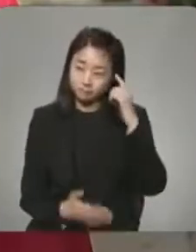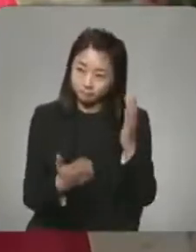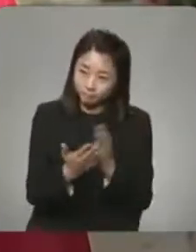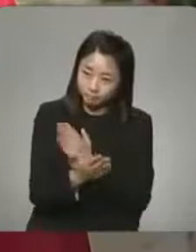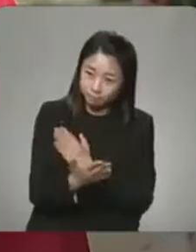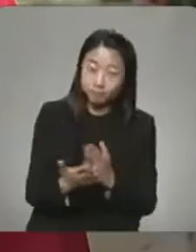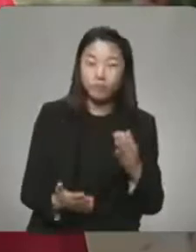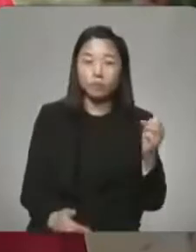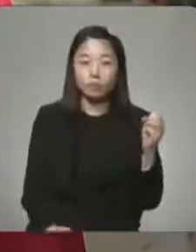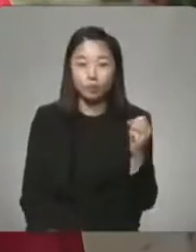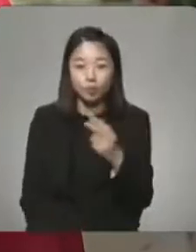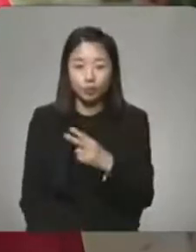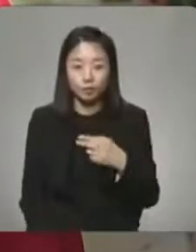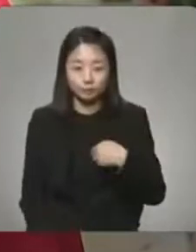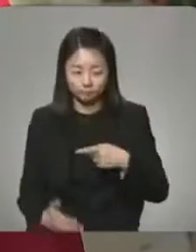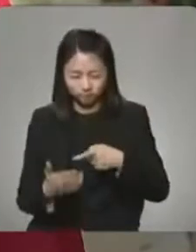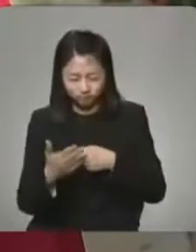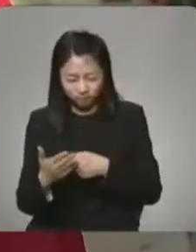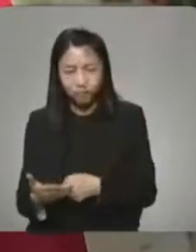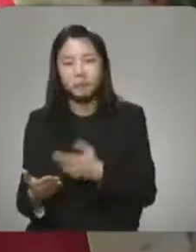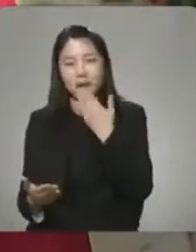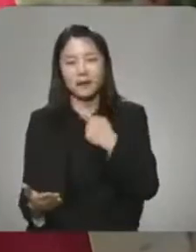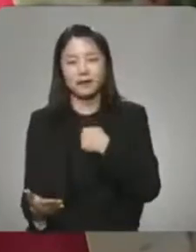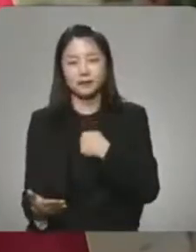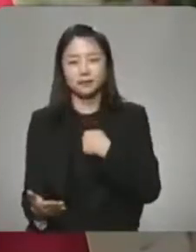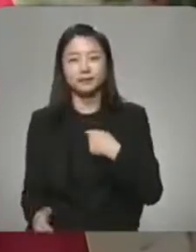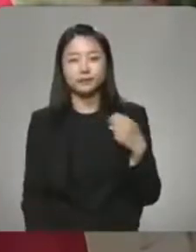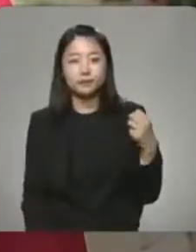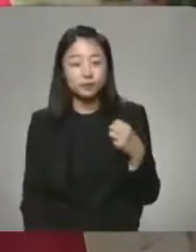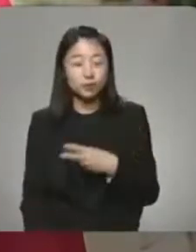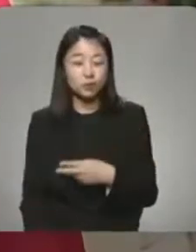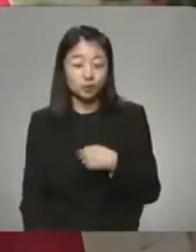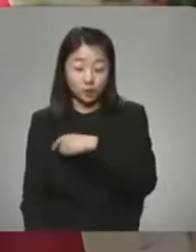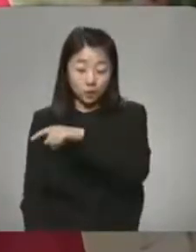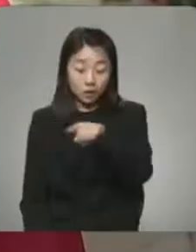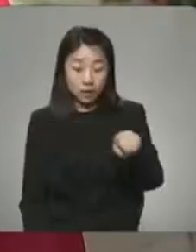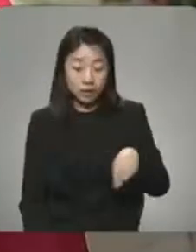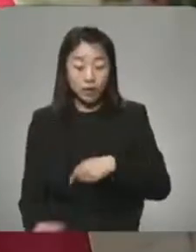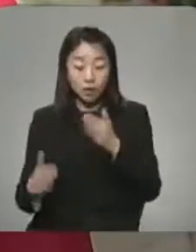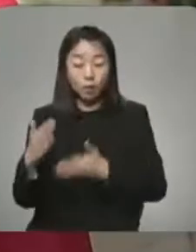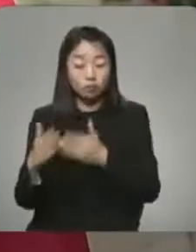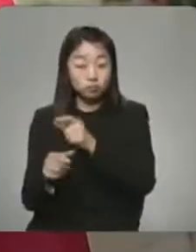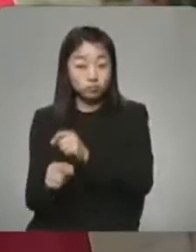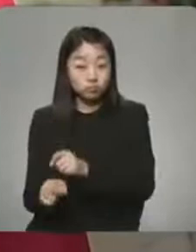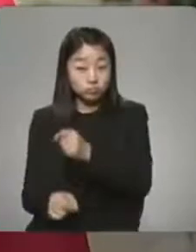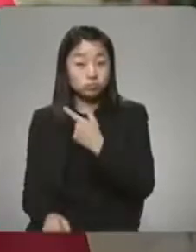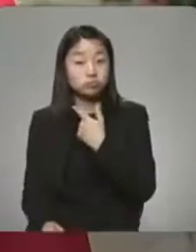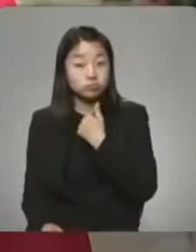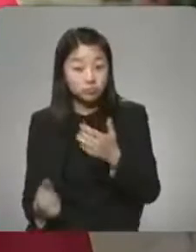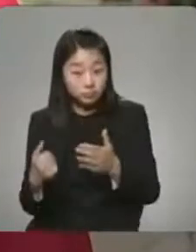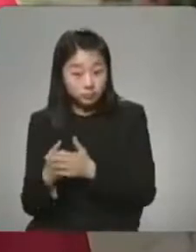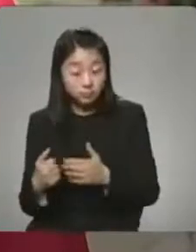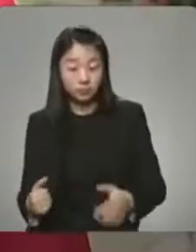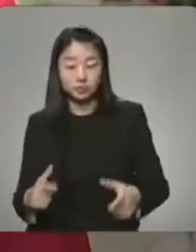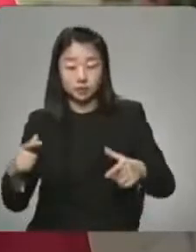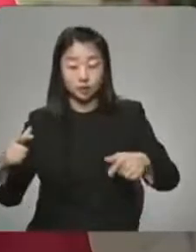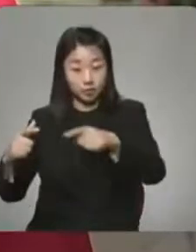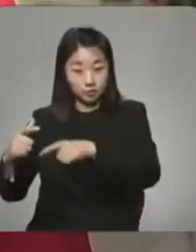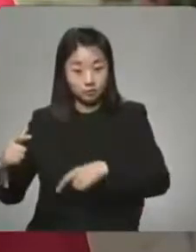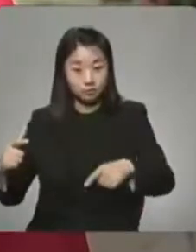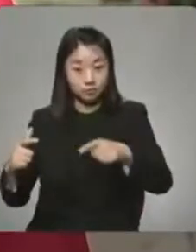그리고 강력한 추진력이 아닌가 생각합니다. 이러한 강점을 가지고 새롭게